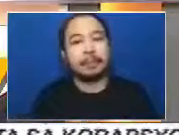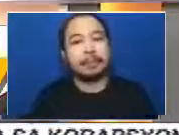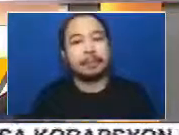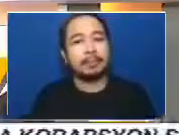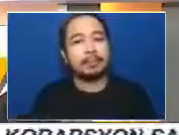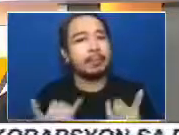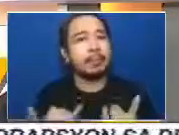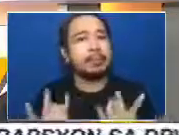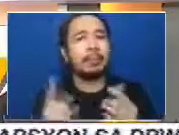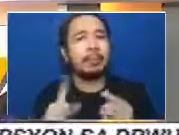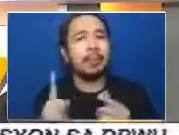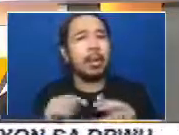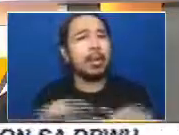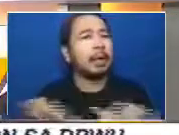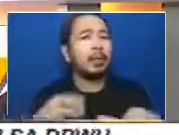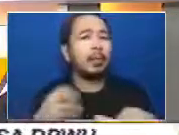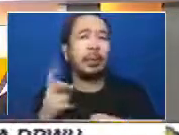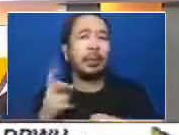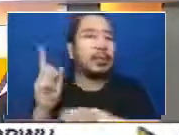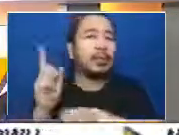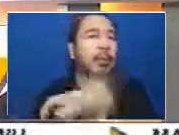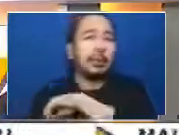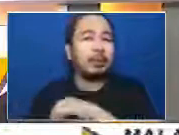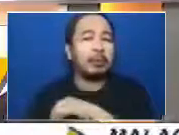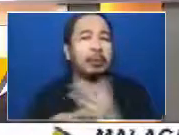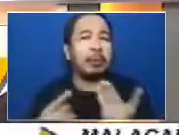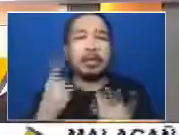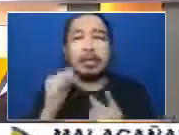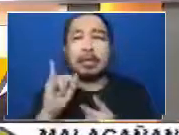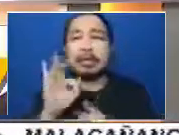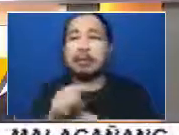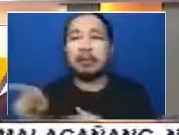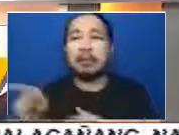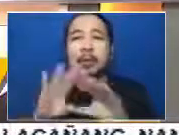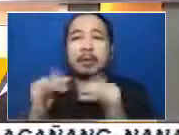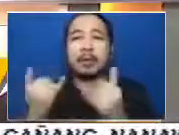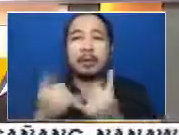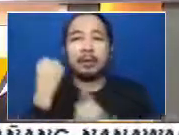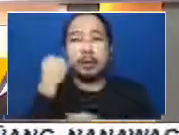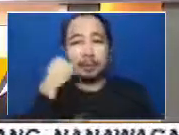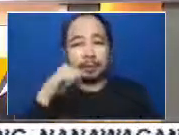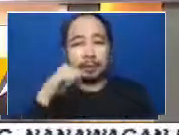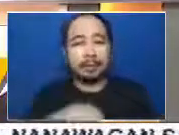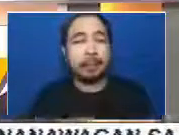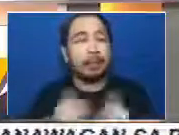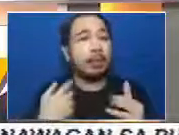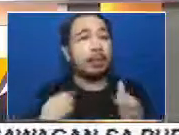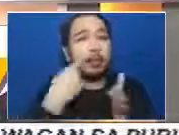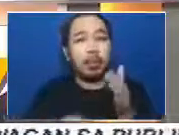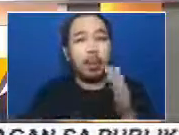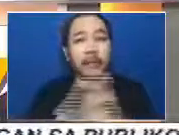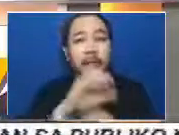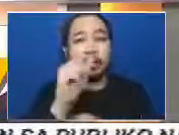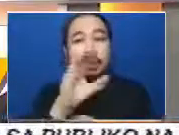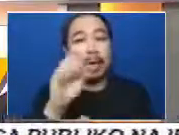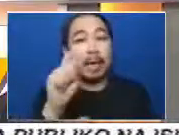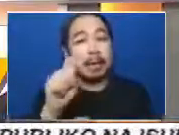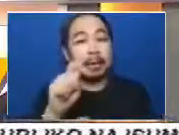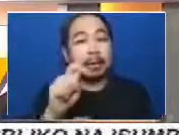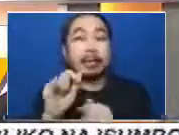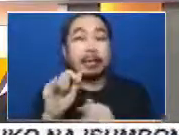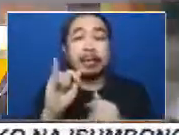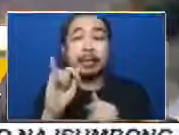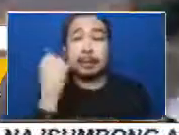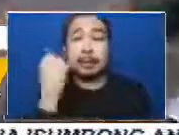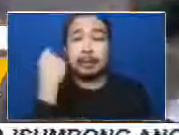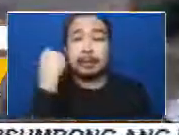pwede nilang ma-check ang presyo doon sa website natin. And then, yung price freeze, meron po tayong